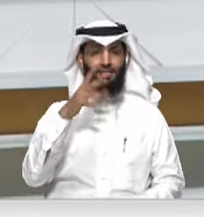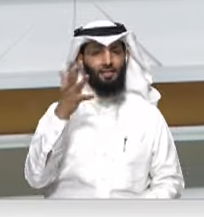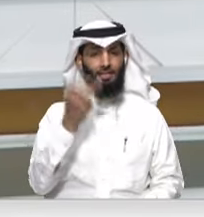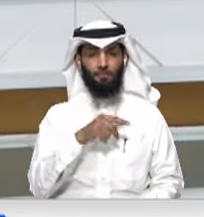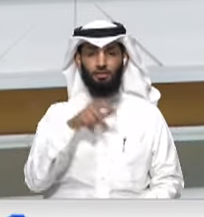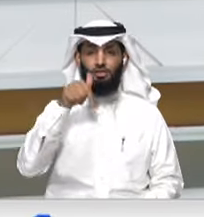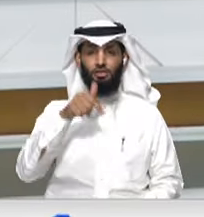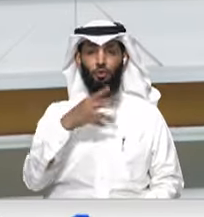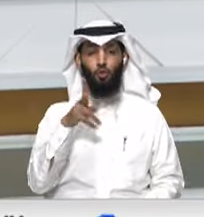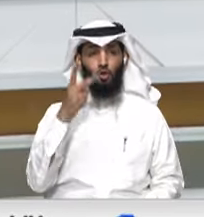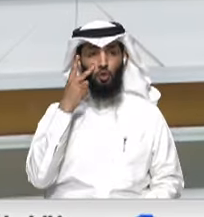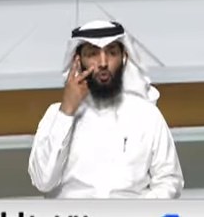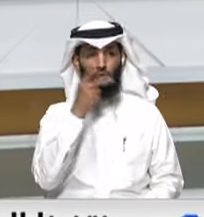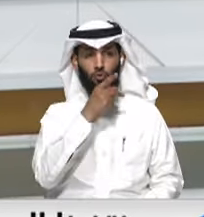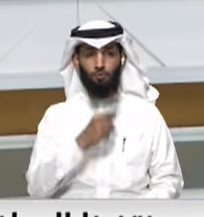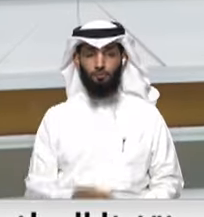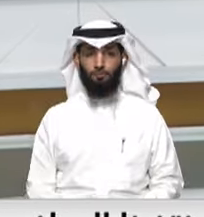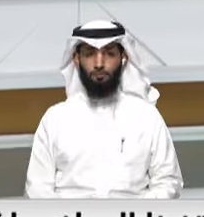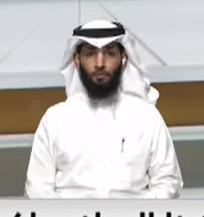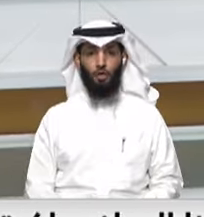مئويه كانت هذه نشرتنا الجويه شكرا للمتابعه